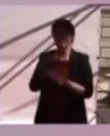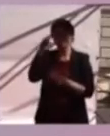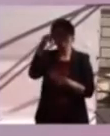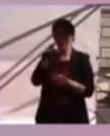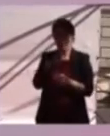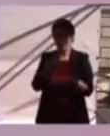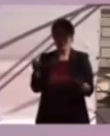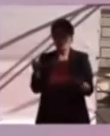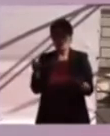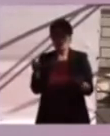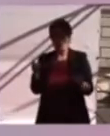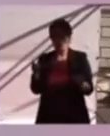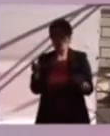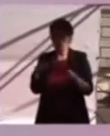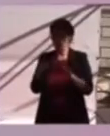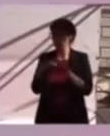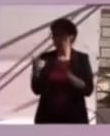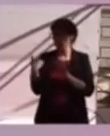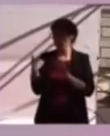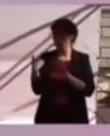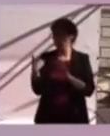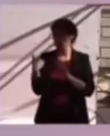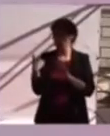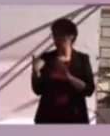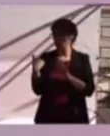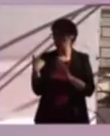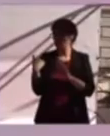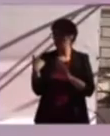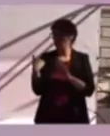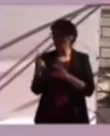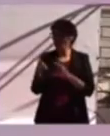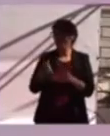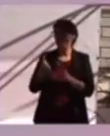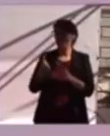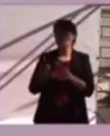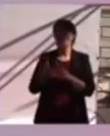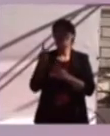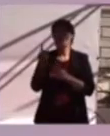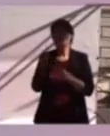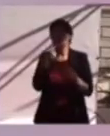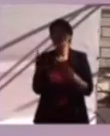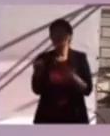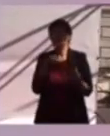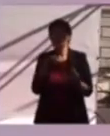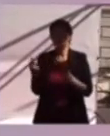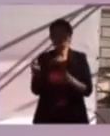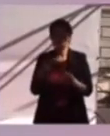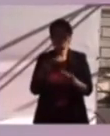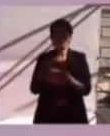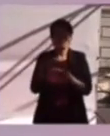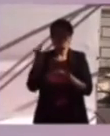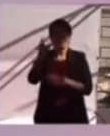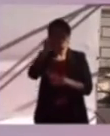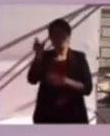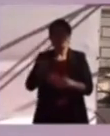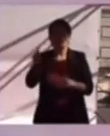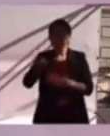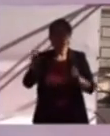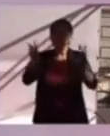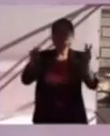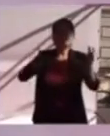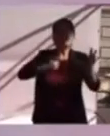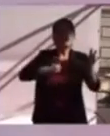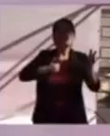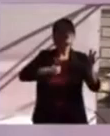uno degli oggetti della discussione di questo paese era l'autonomia differenziata e vorrei che qualcuno sarebbe detto